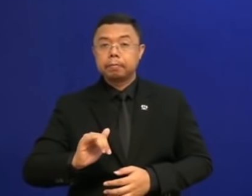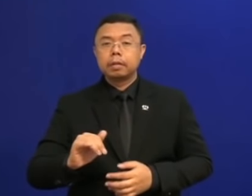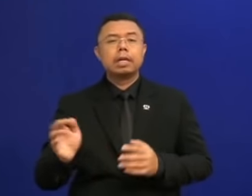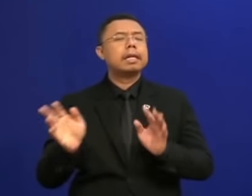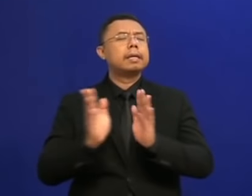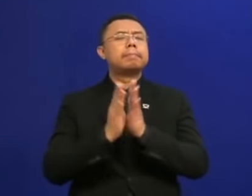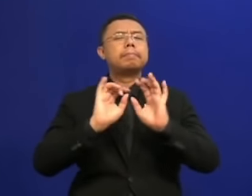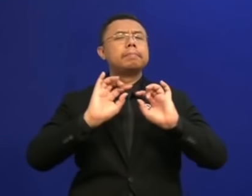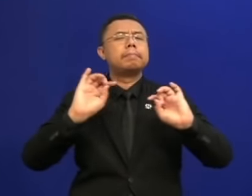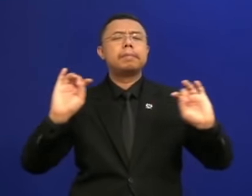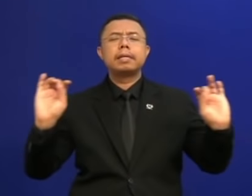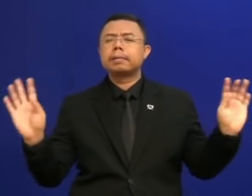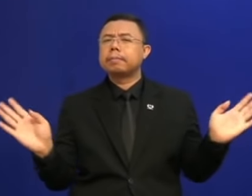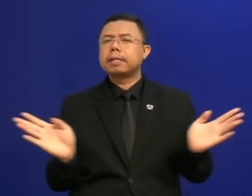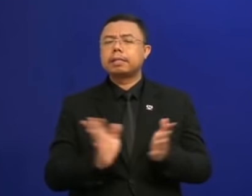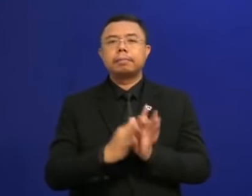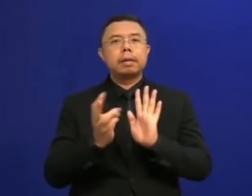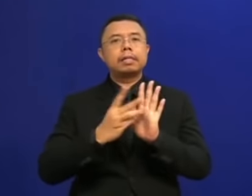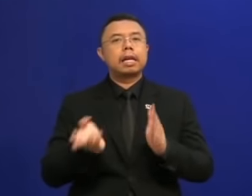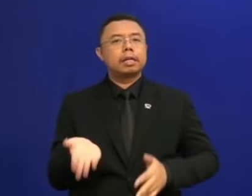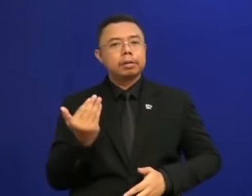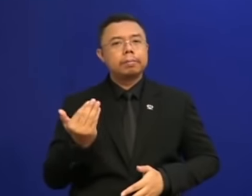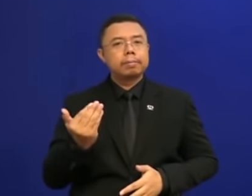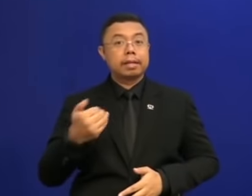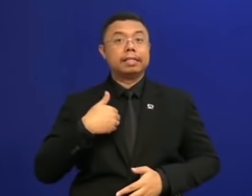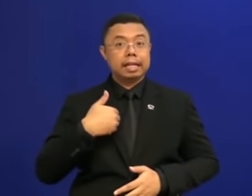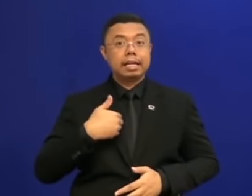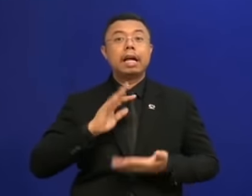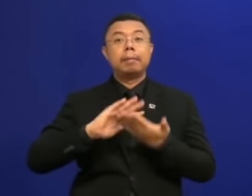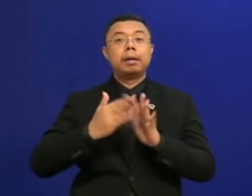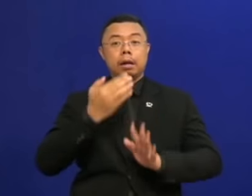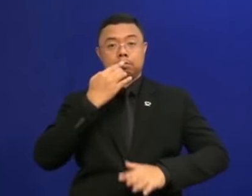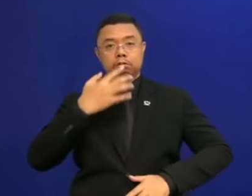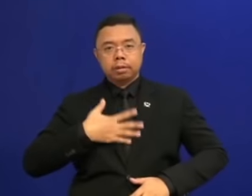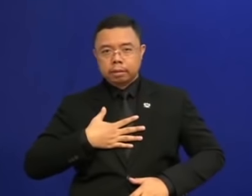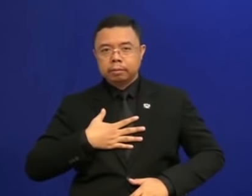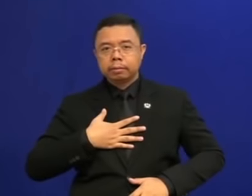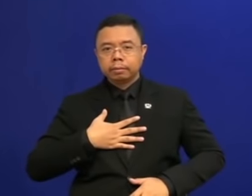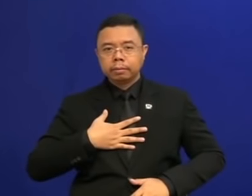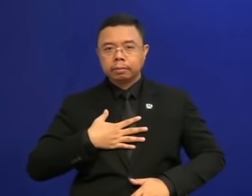dengan berbagai persoalan hidup yang saya alami,